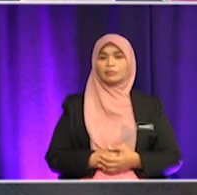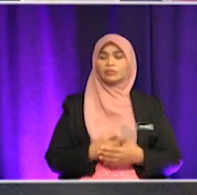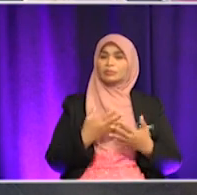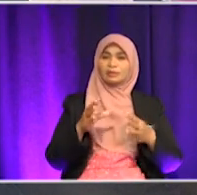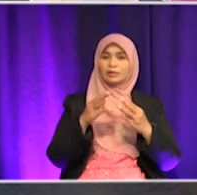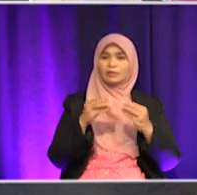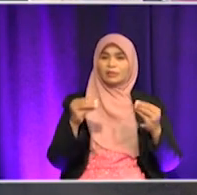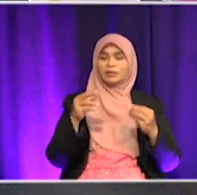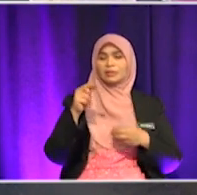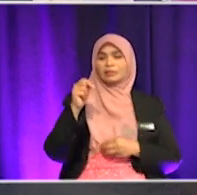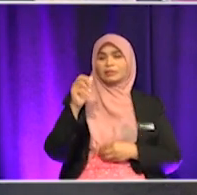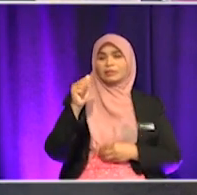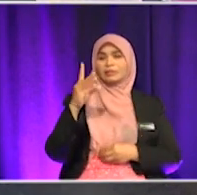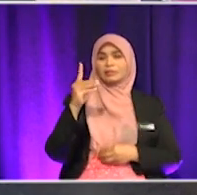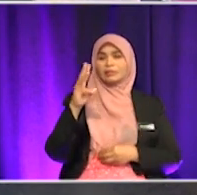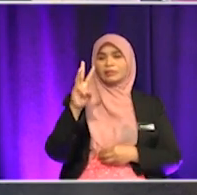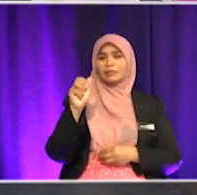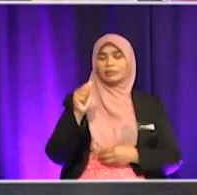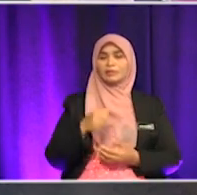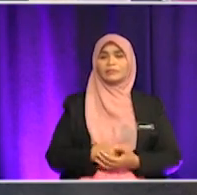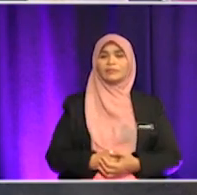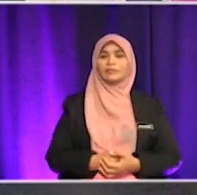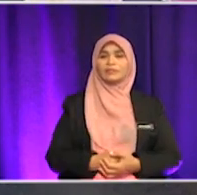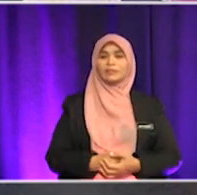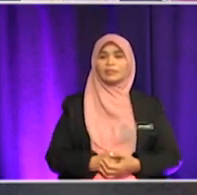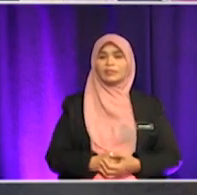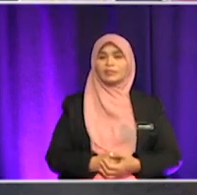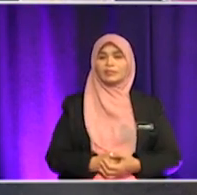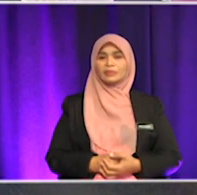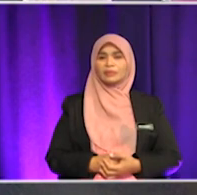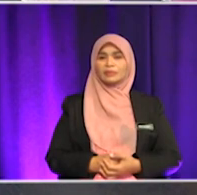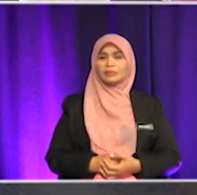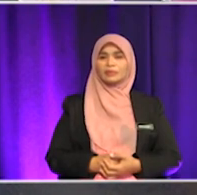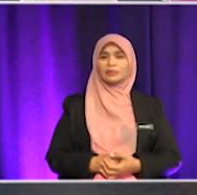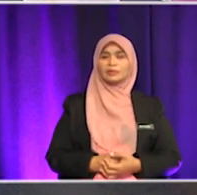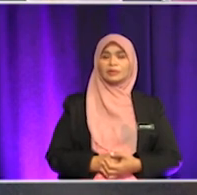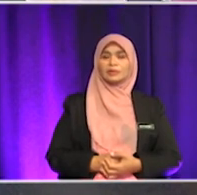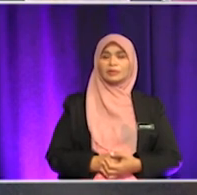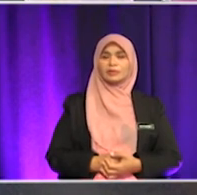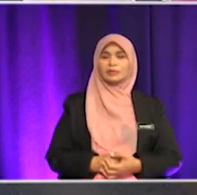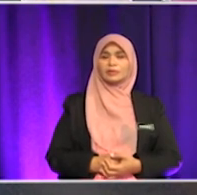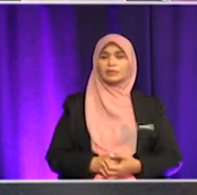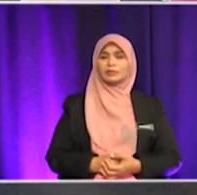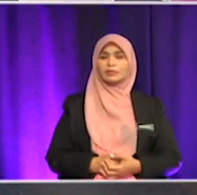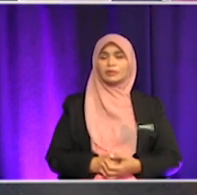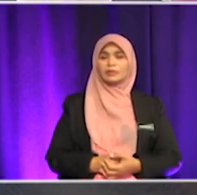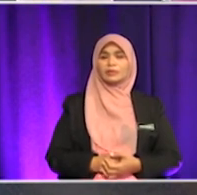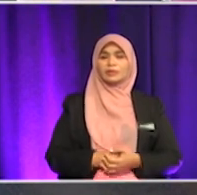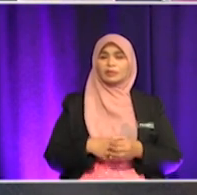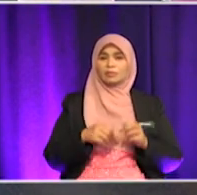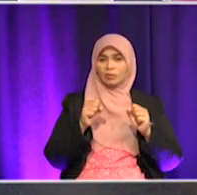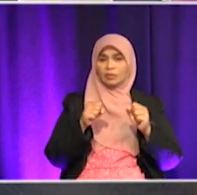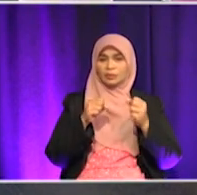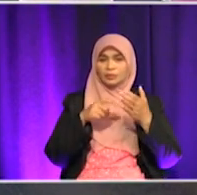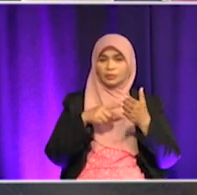Okey, Nadua. Okey, aktif Nadua hari ini. Di tengah berebut-rebut nak dapatkan mata ganjaran dekat situ. Okey, boleh Nadua